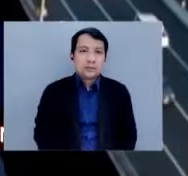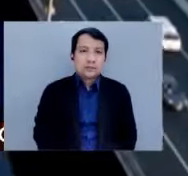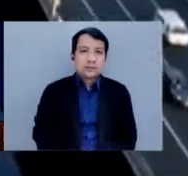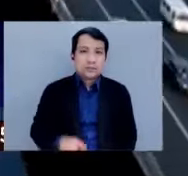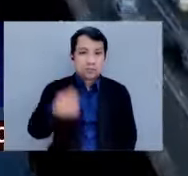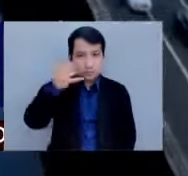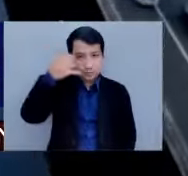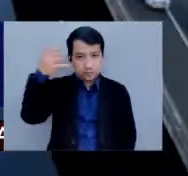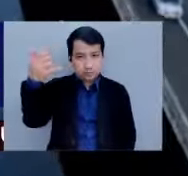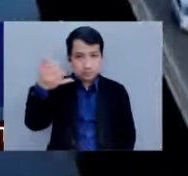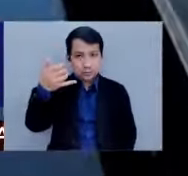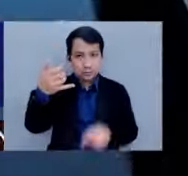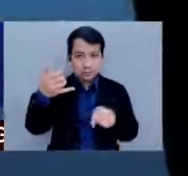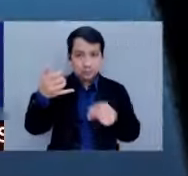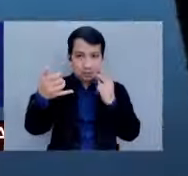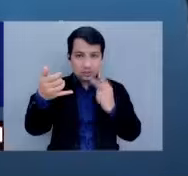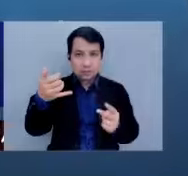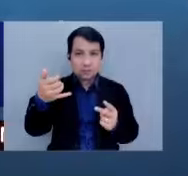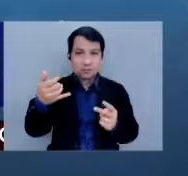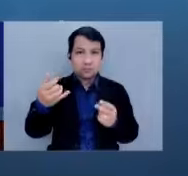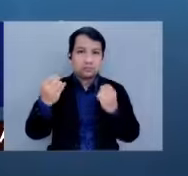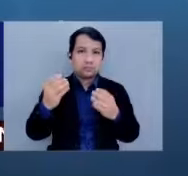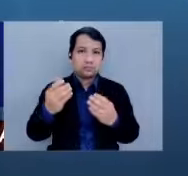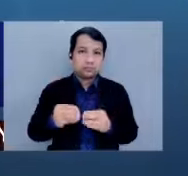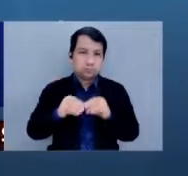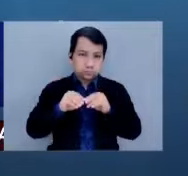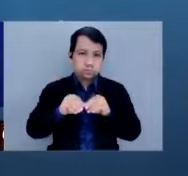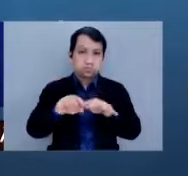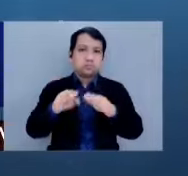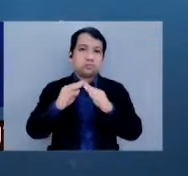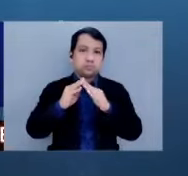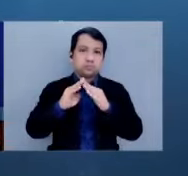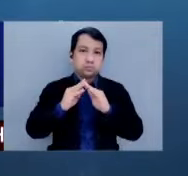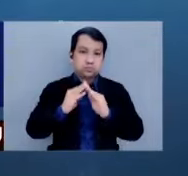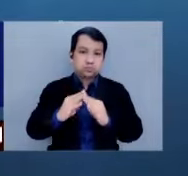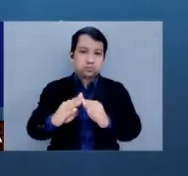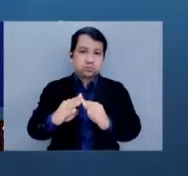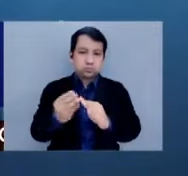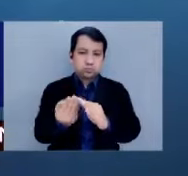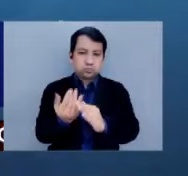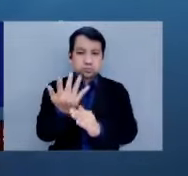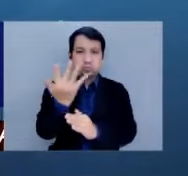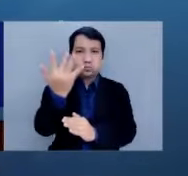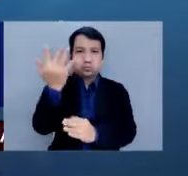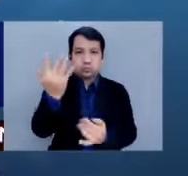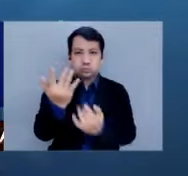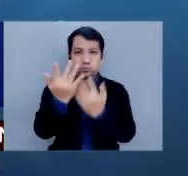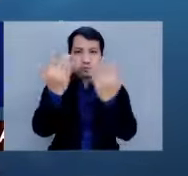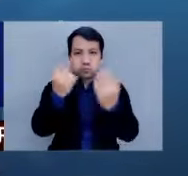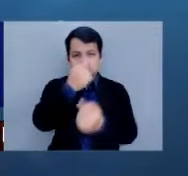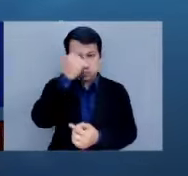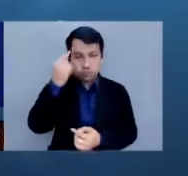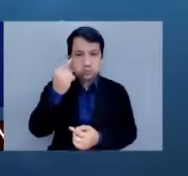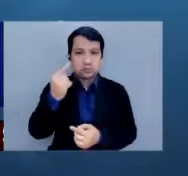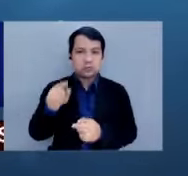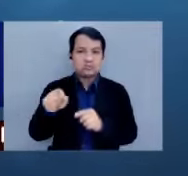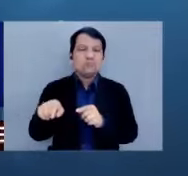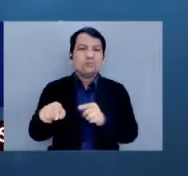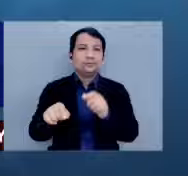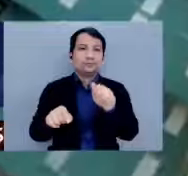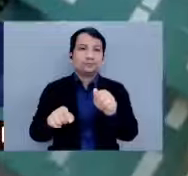ito, makikita kung paanong nabalot ng makapal at maitim na usok ang residential area na ito sa San